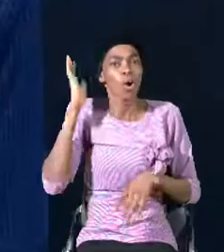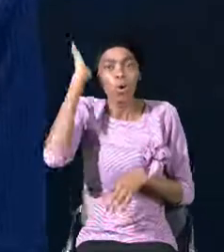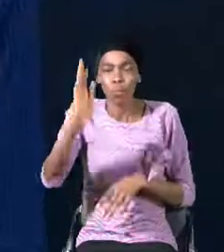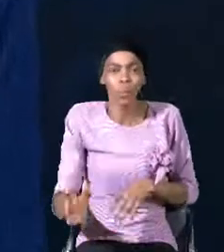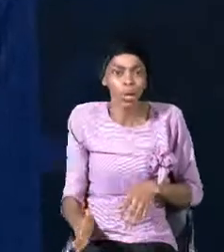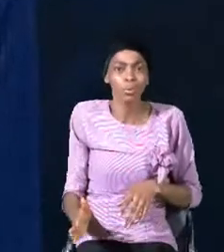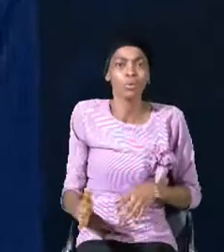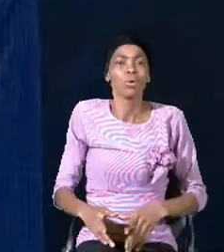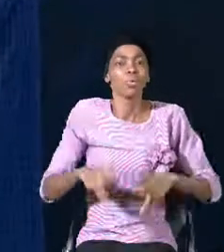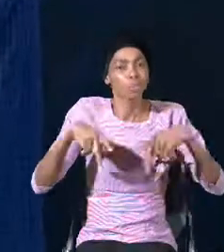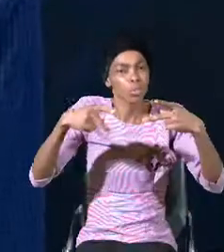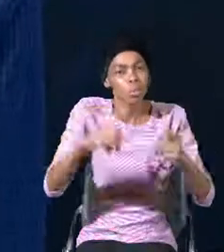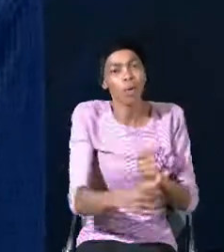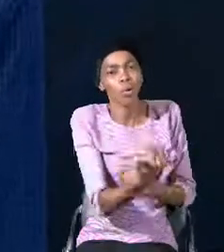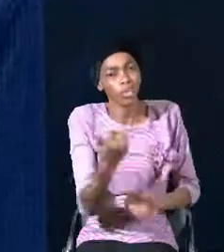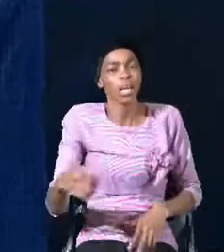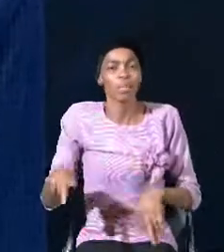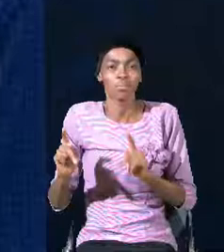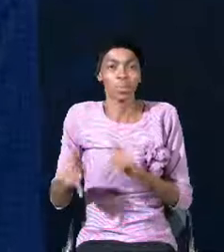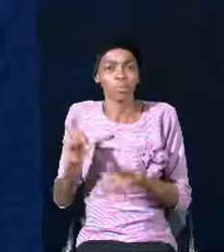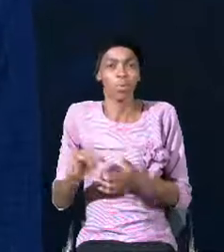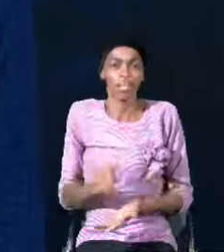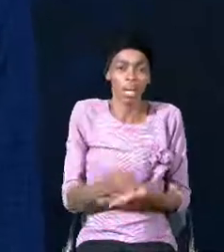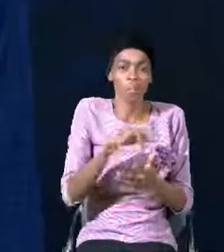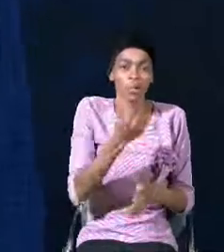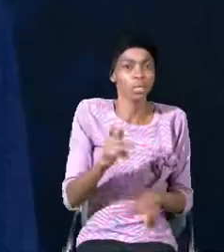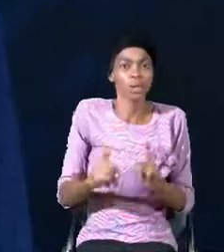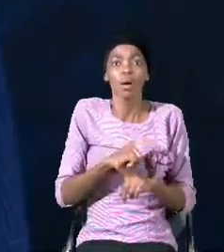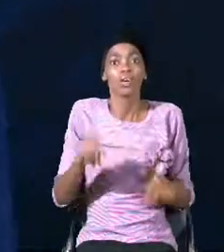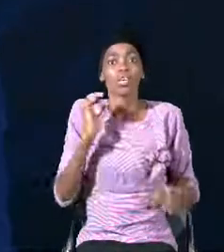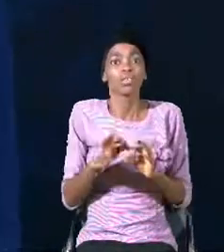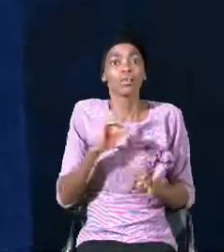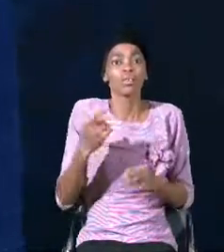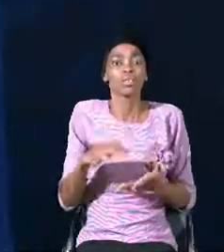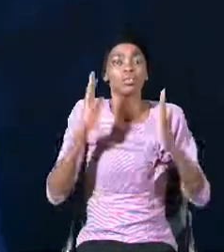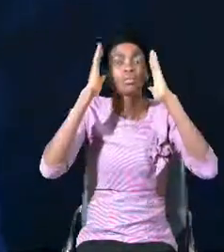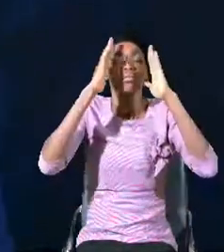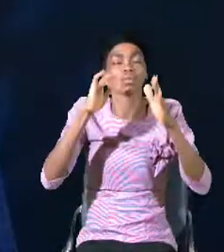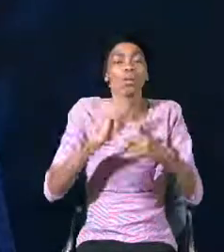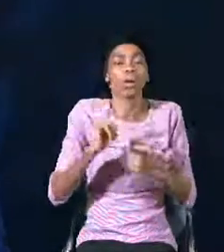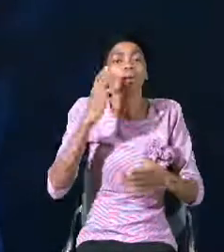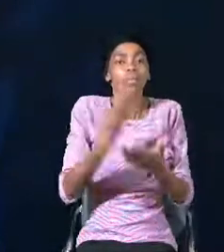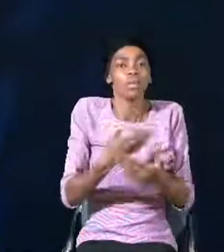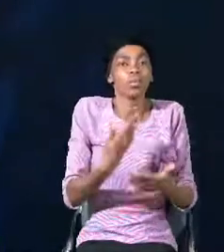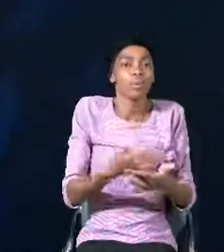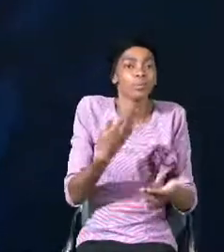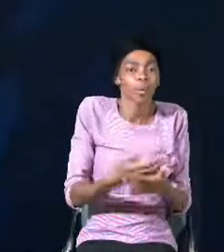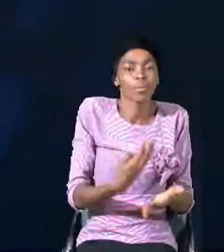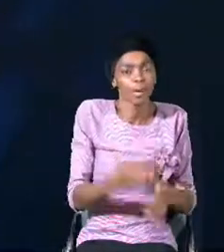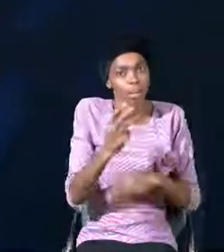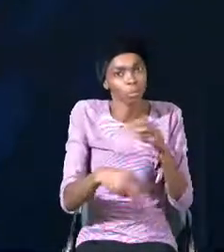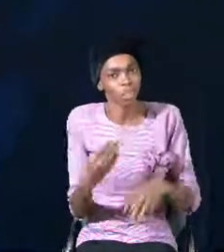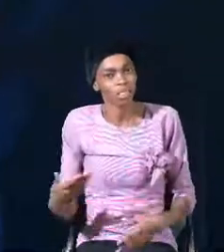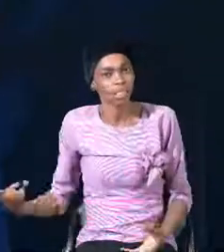prospérer d'autres personnes. Les regrets de poursuivre seulement l'argent et le matérialisme. Dieu dit,